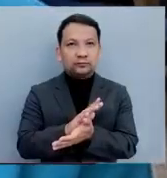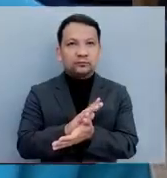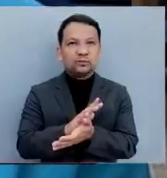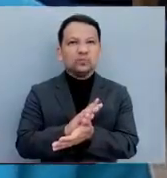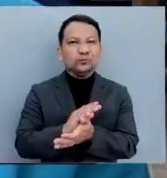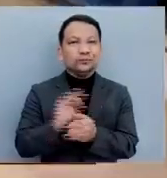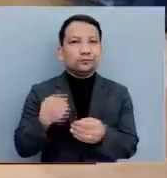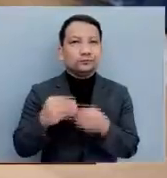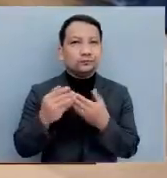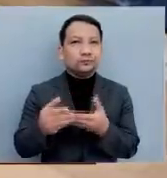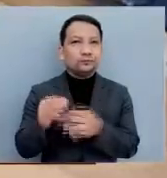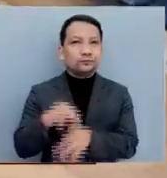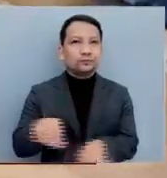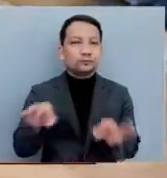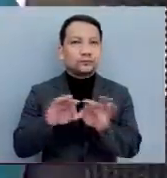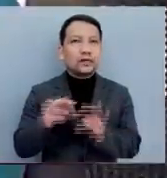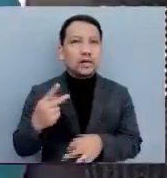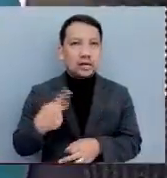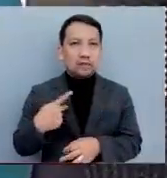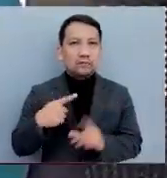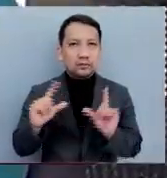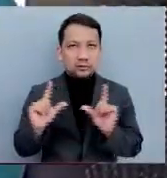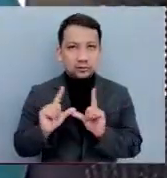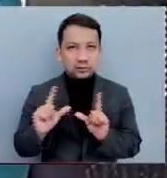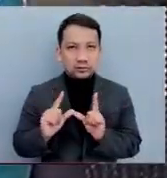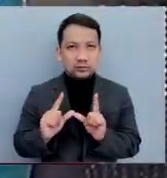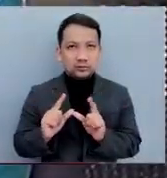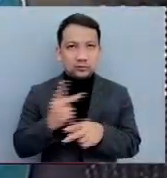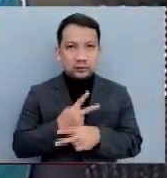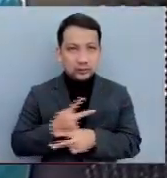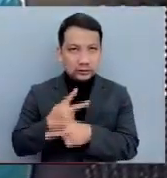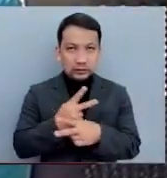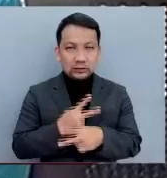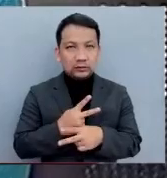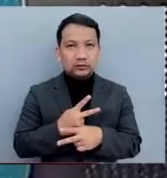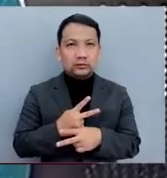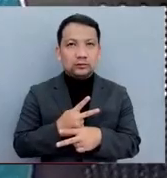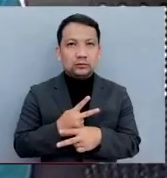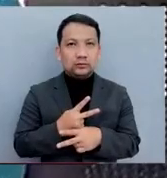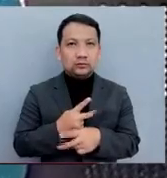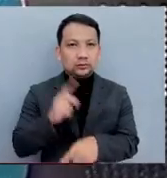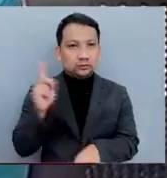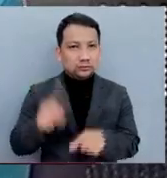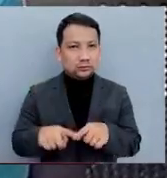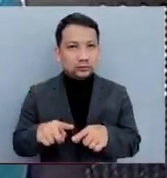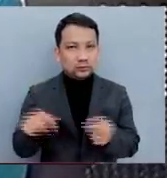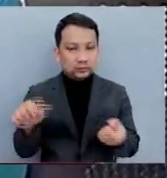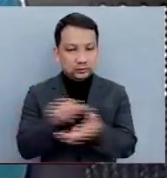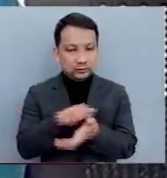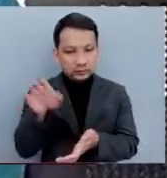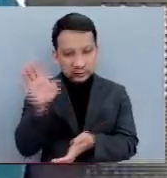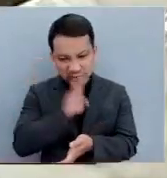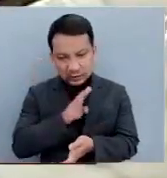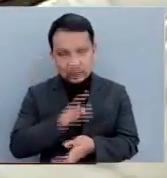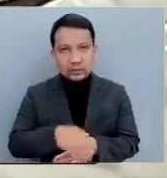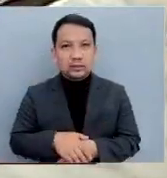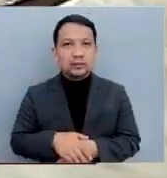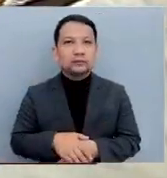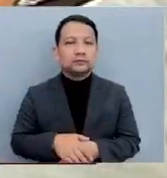yan, basta importante po merong kalisensya. Iingatan na lang po ng mabuti para hindi siya malukot o hindi siya masira